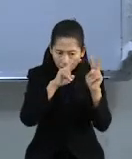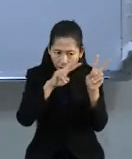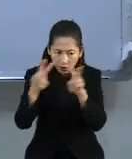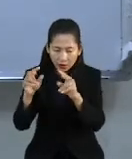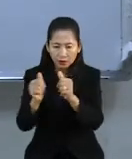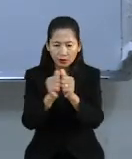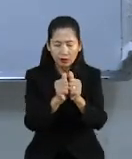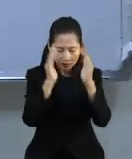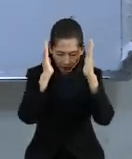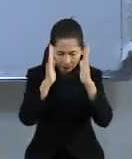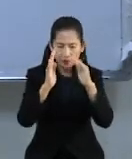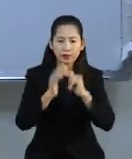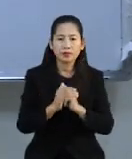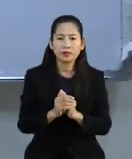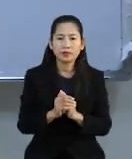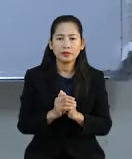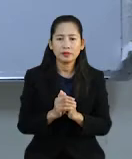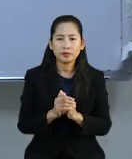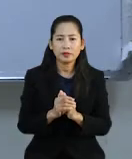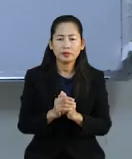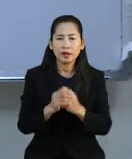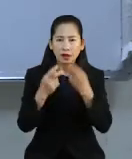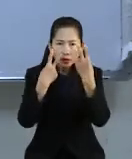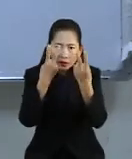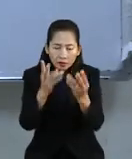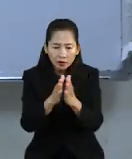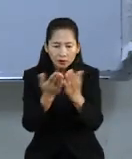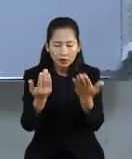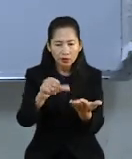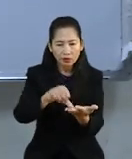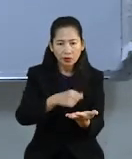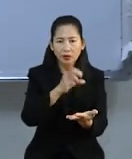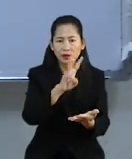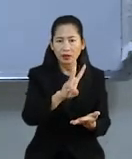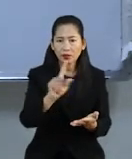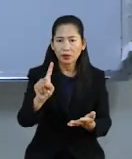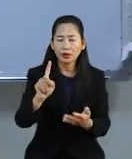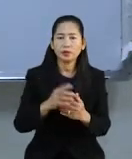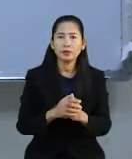chùm mươi nè cực đau dự trật tục đạn. Con mơ sập hơi tâm bò tì xam sập mối.